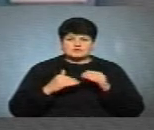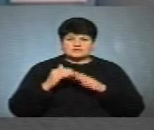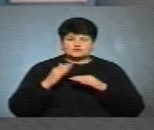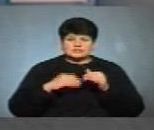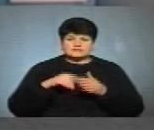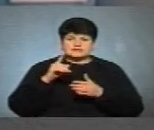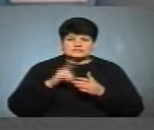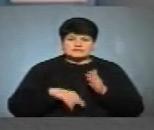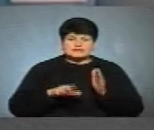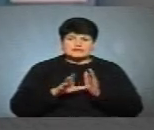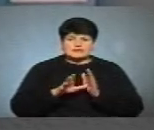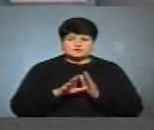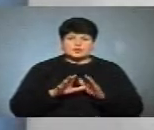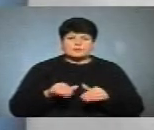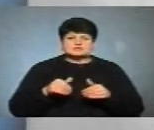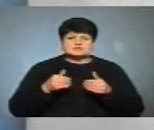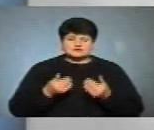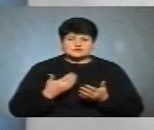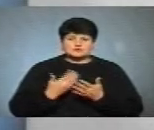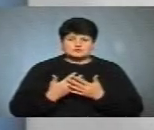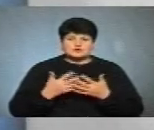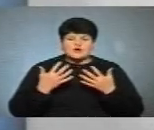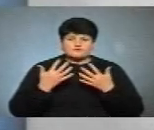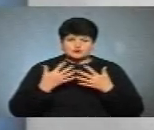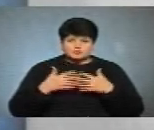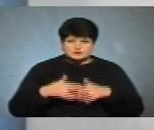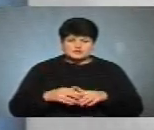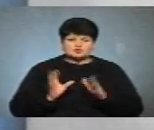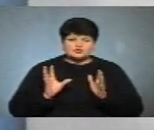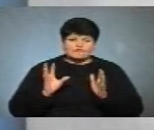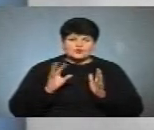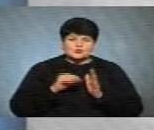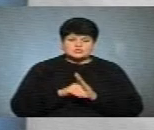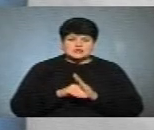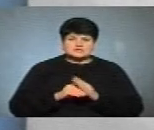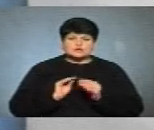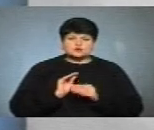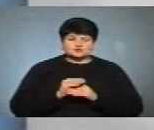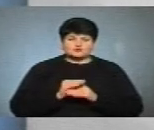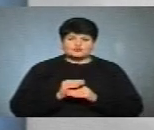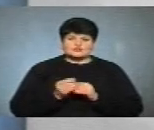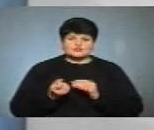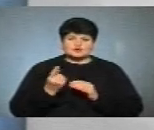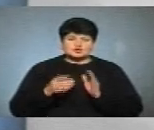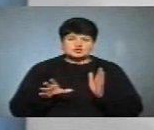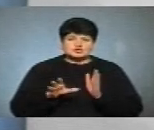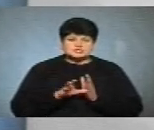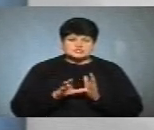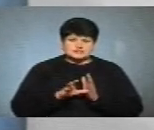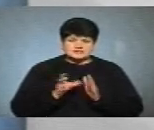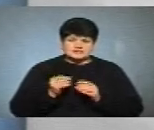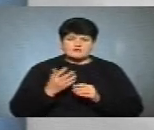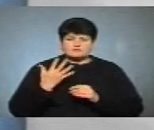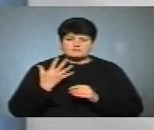надійності електропостачання. Тобто автоматично включається додаткове джерело живлення. В 5 закладах